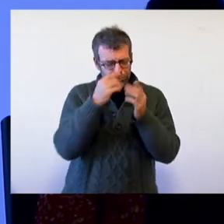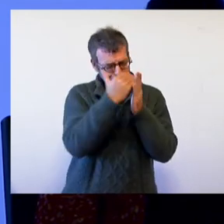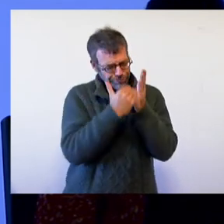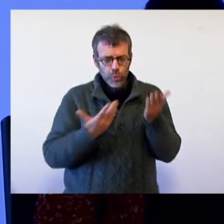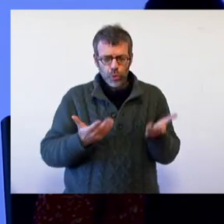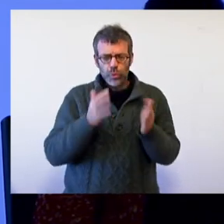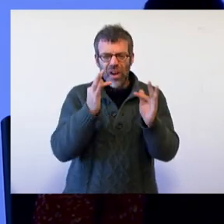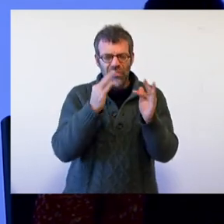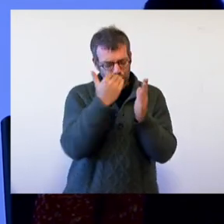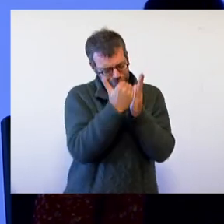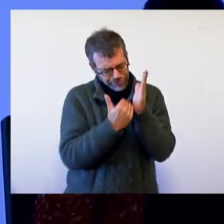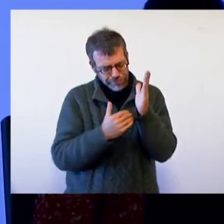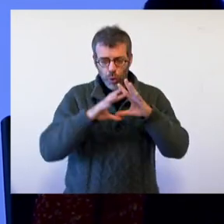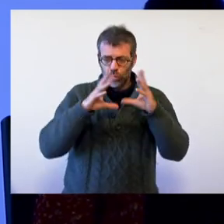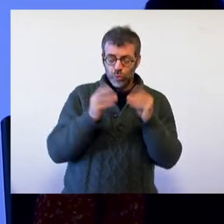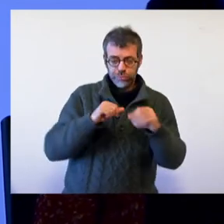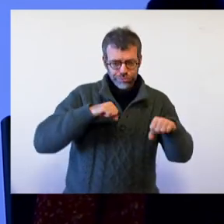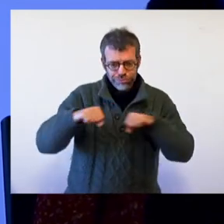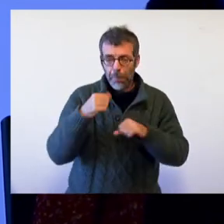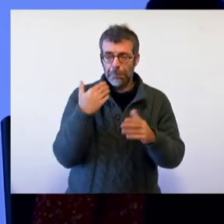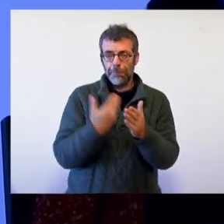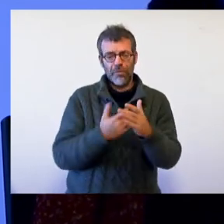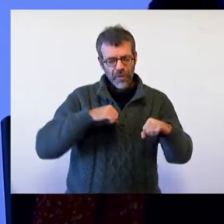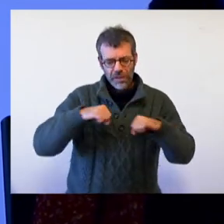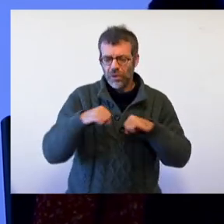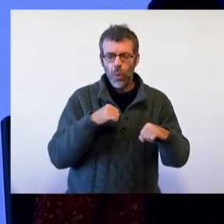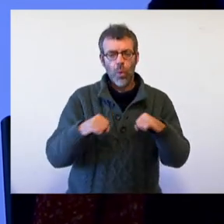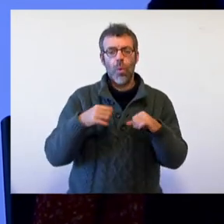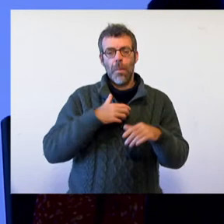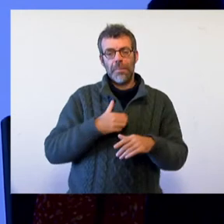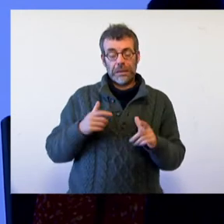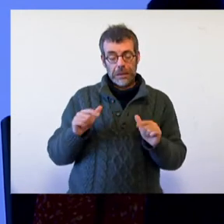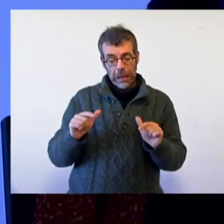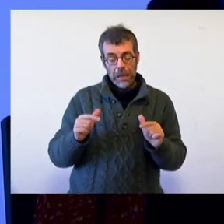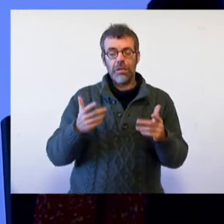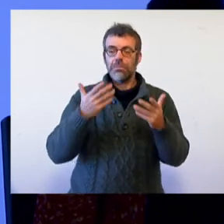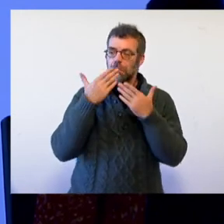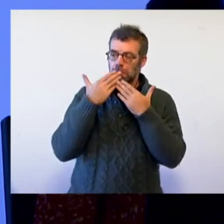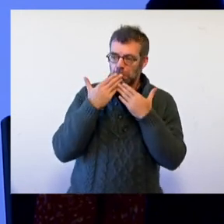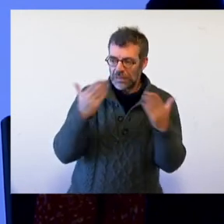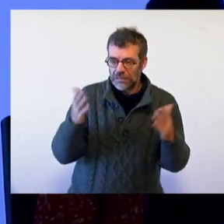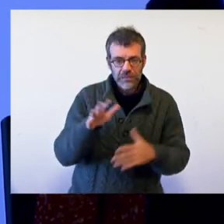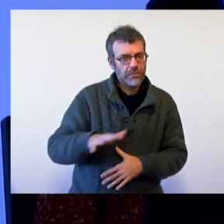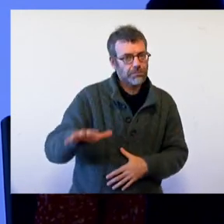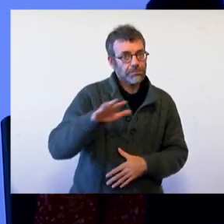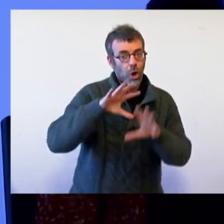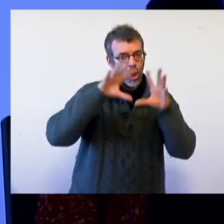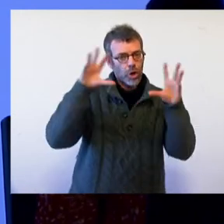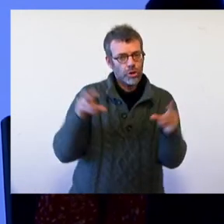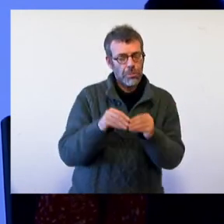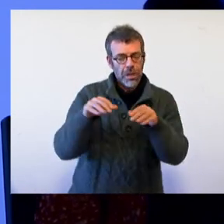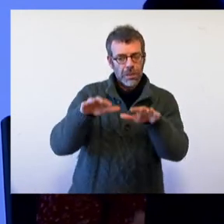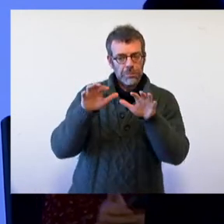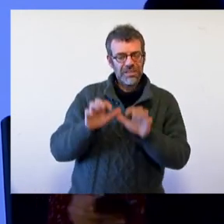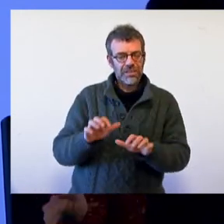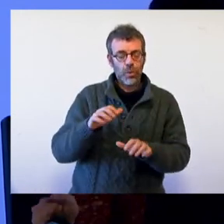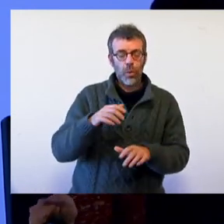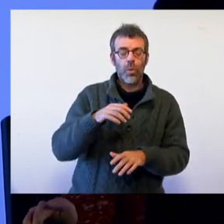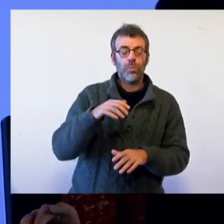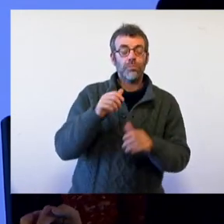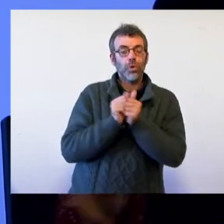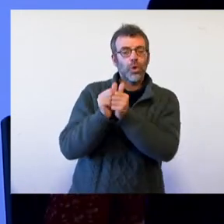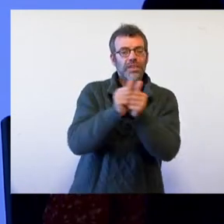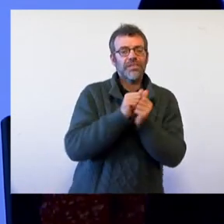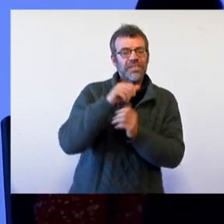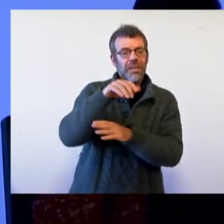que nous avons présentés dans le DEB. Je voudrais remercier l'ensemble de l'administration de la collectivité de la